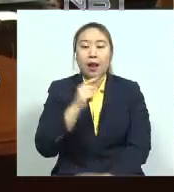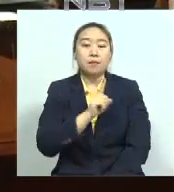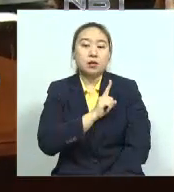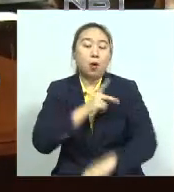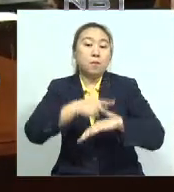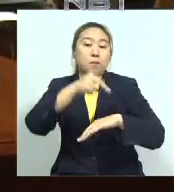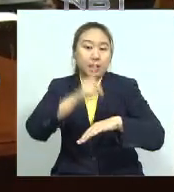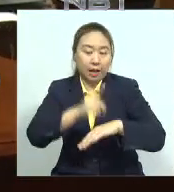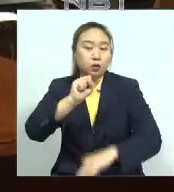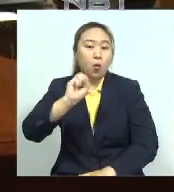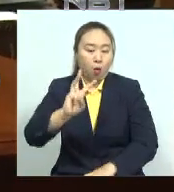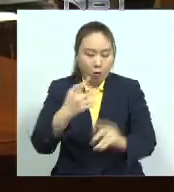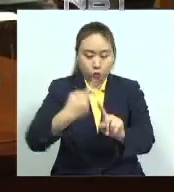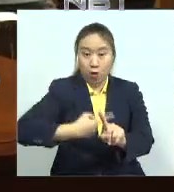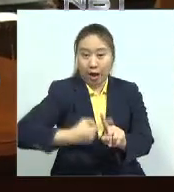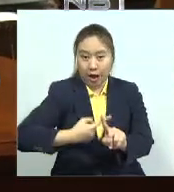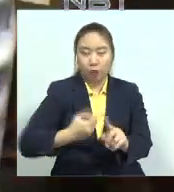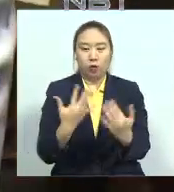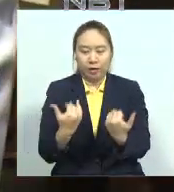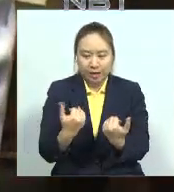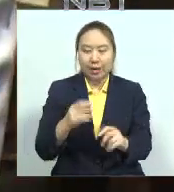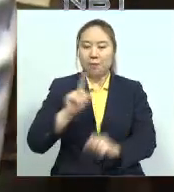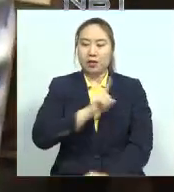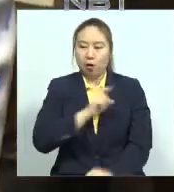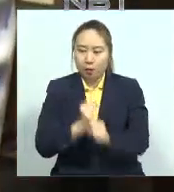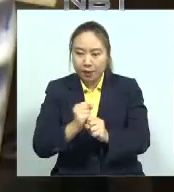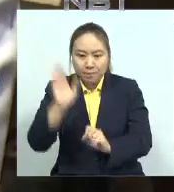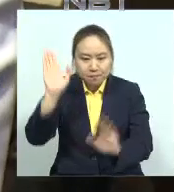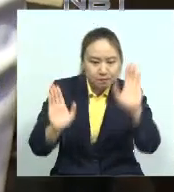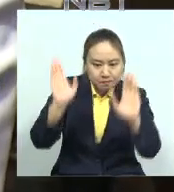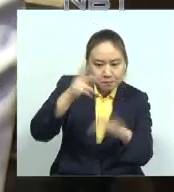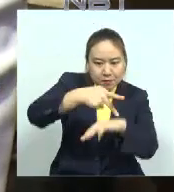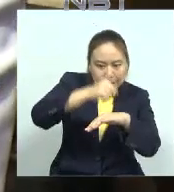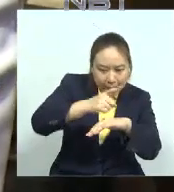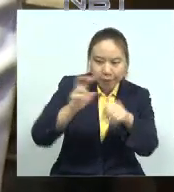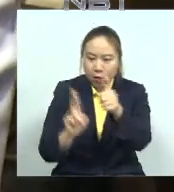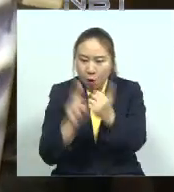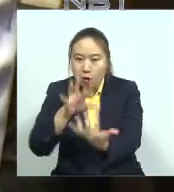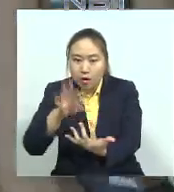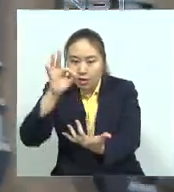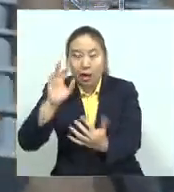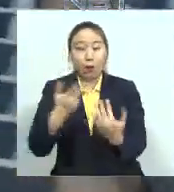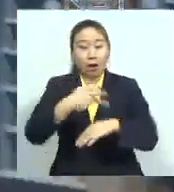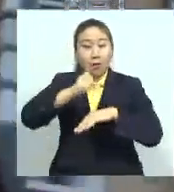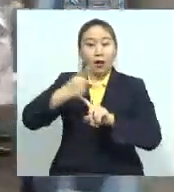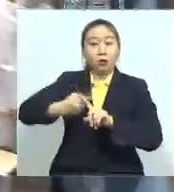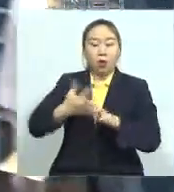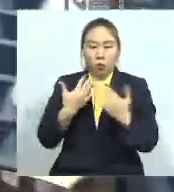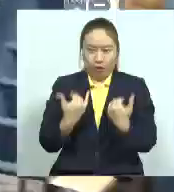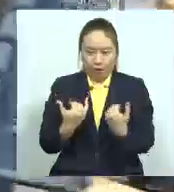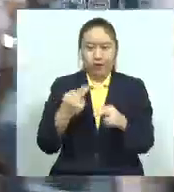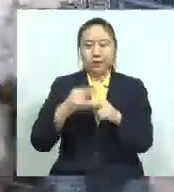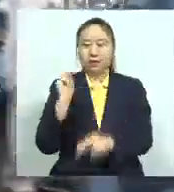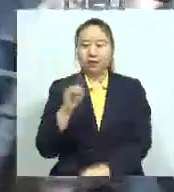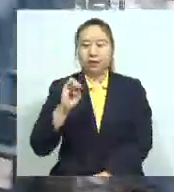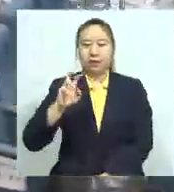นประธานวุฒิสภาชั่วคราวนะครับเพื่อที่จะเลือกประธานและรองประธานวุฒิสภานั่นก็คือร้อยเอกทินพันธ์นคตะครับ